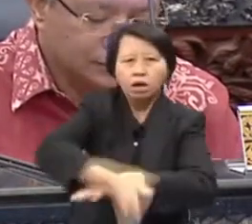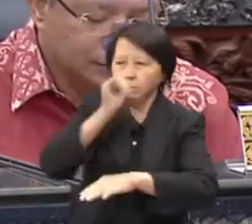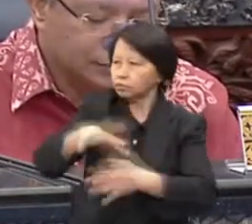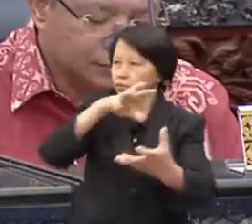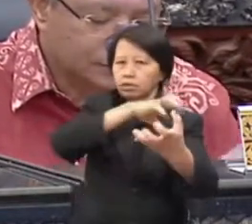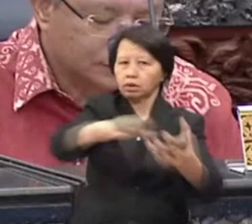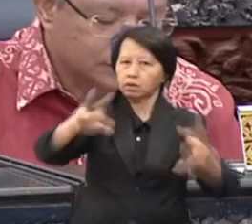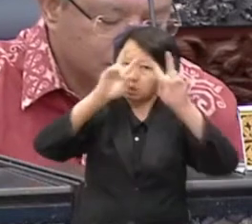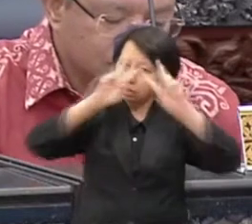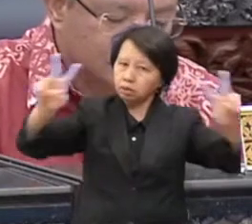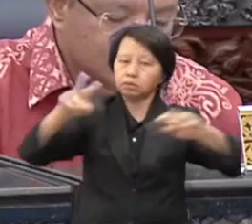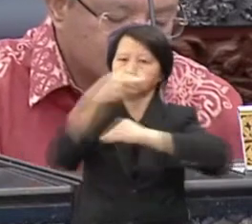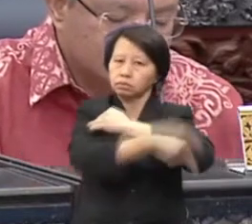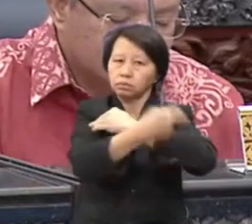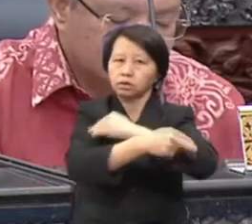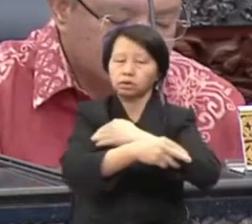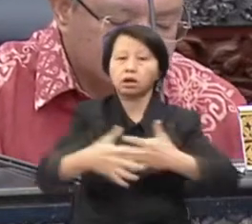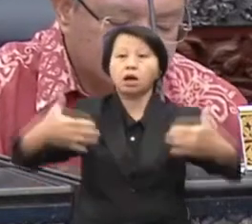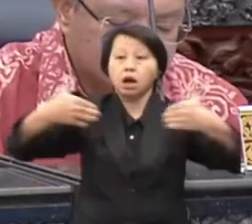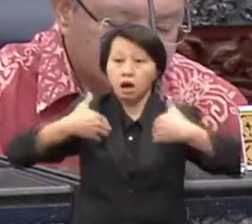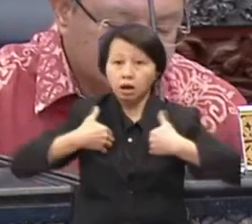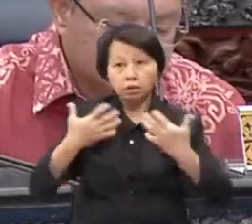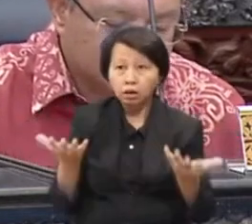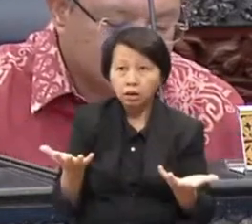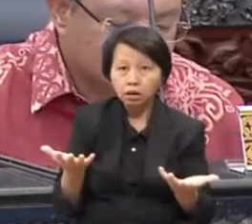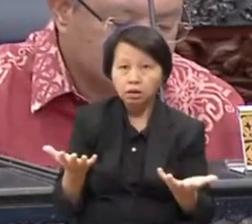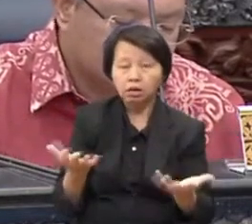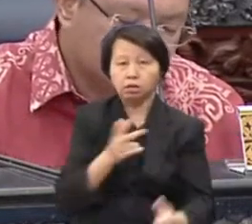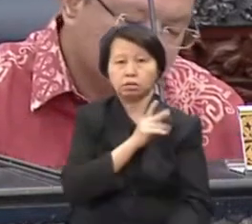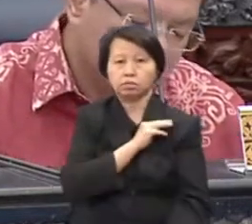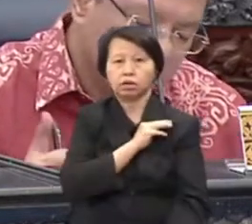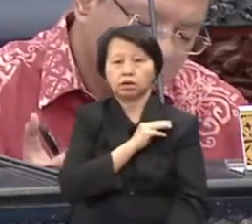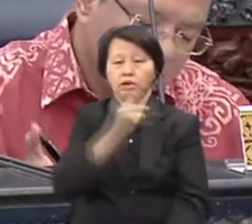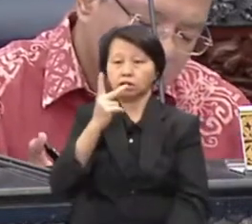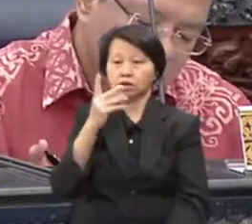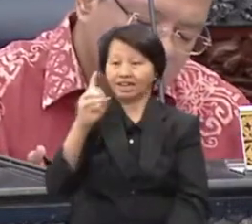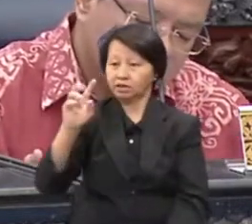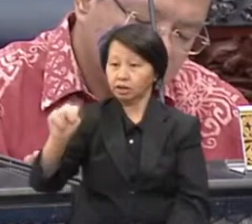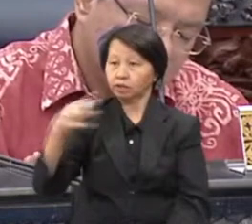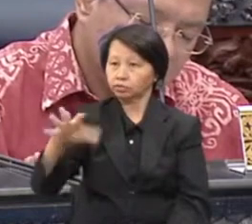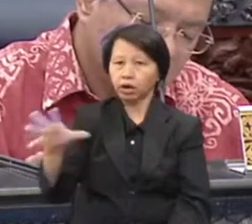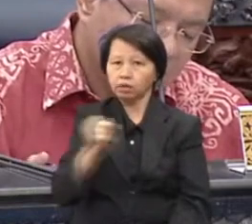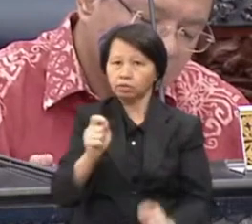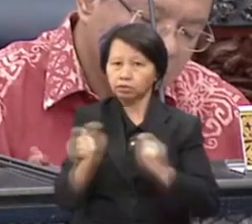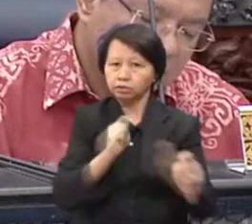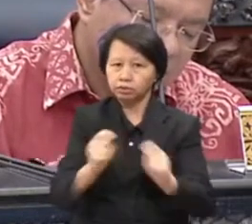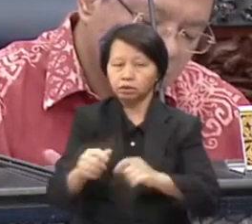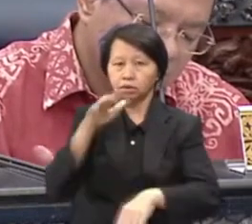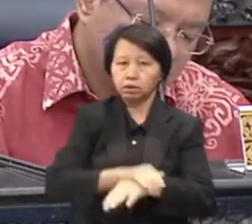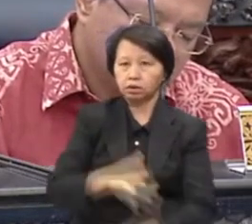boleh menghancurkan kehormatian negara adalah Adakah Kementerian Dalam Negeri telah mengambil tindakan